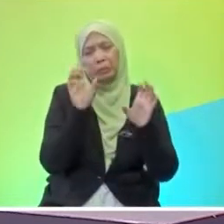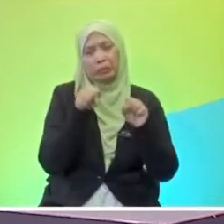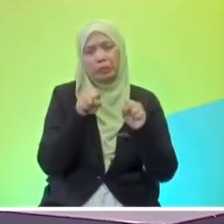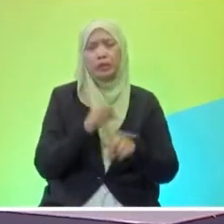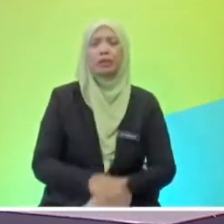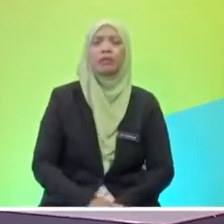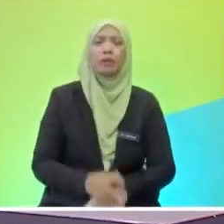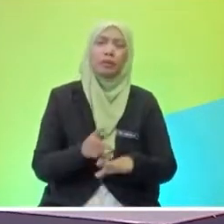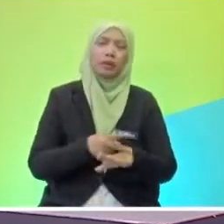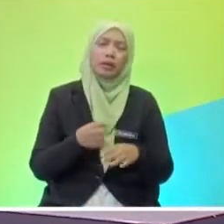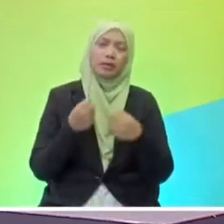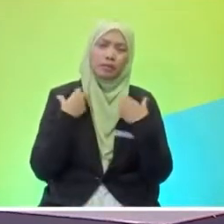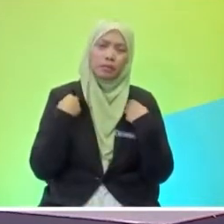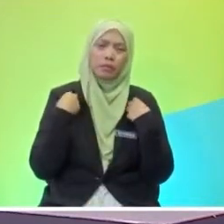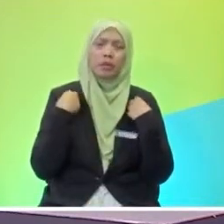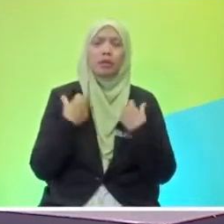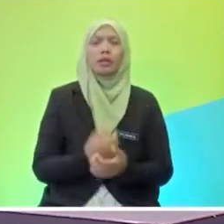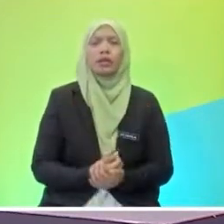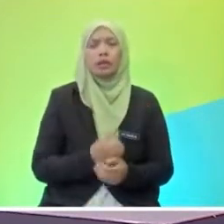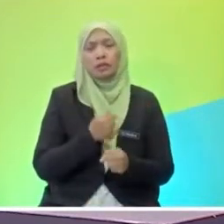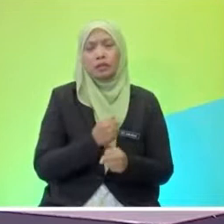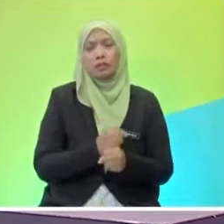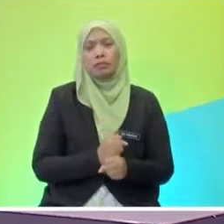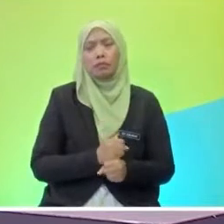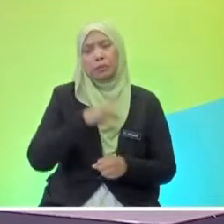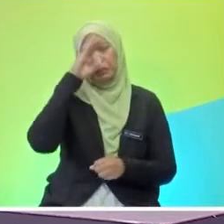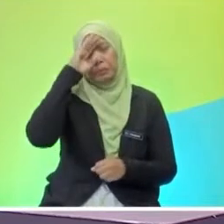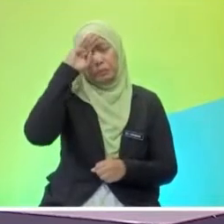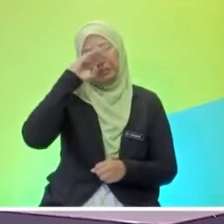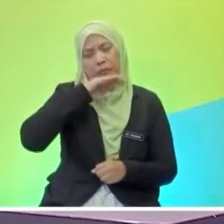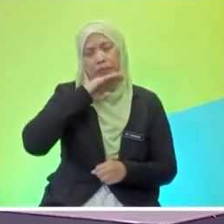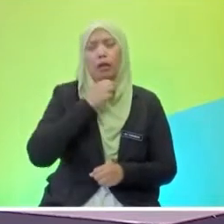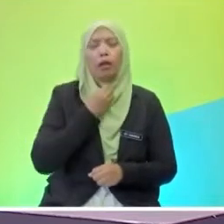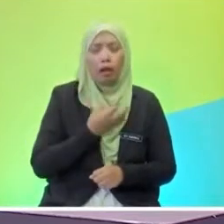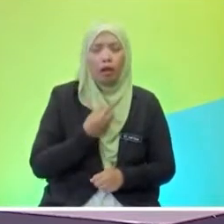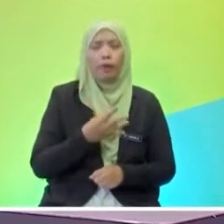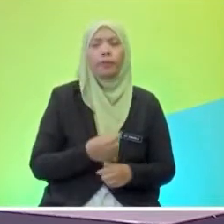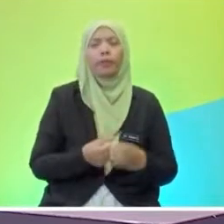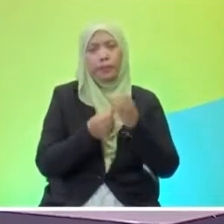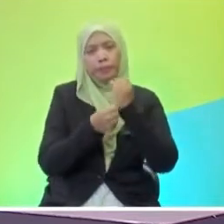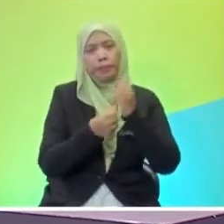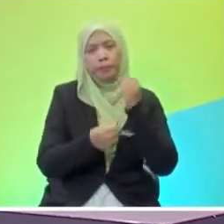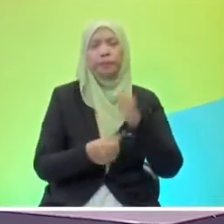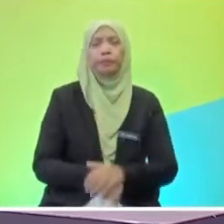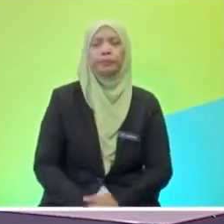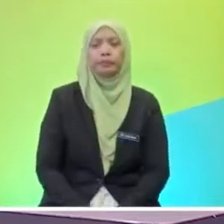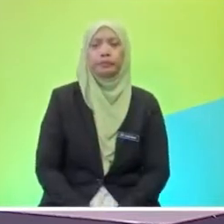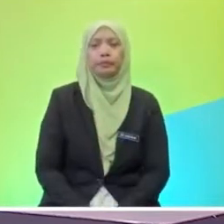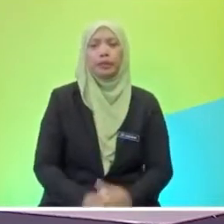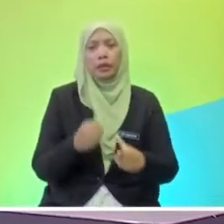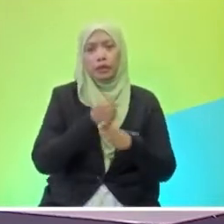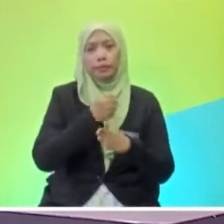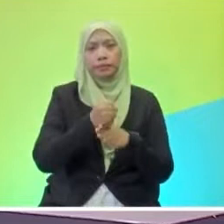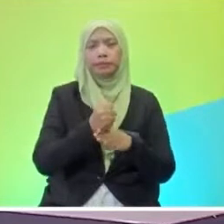ada semangat dan anak kecil nih oke tiba-tiba demam tiba-tiba muntah-muntah cilik berdiri Oke kemudian